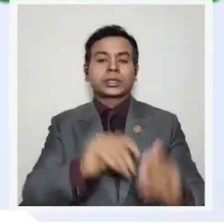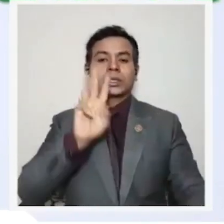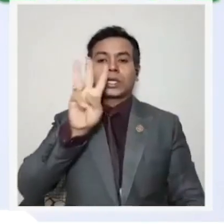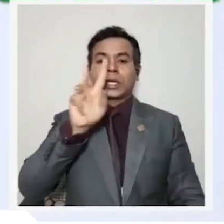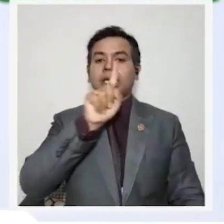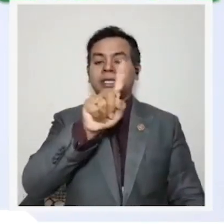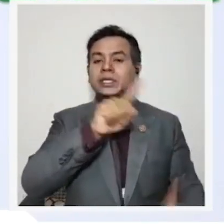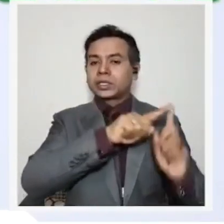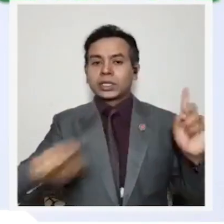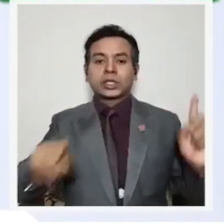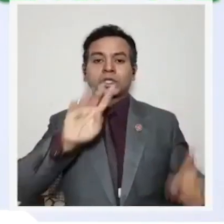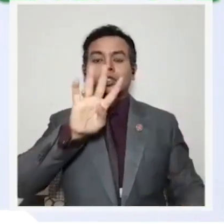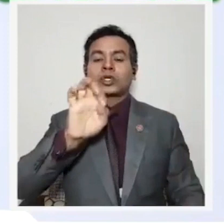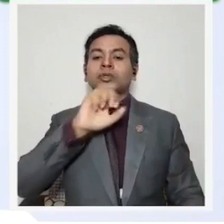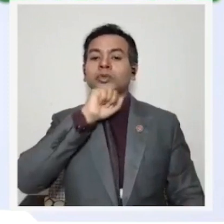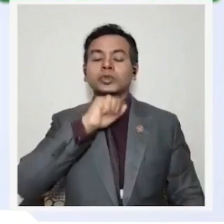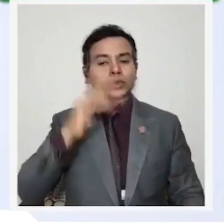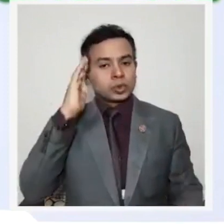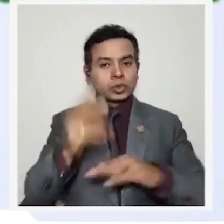বিভাগে 8 জন।